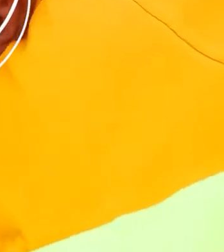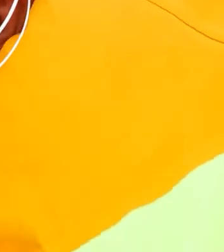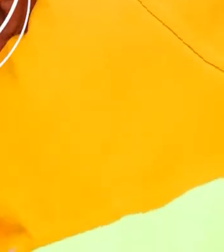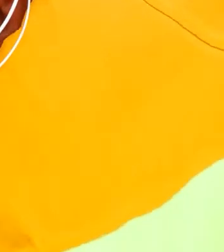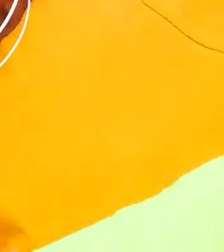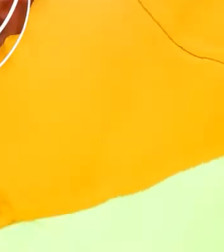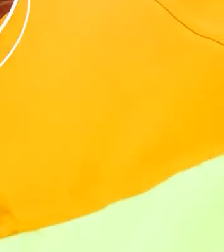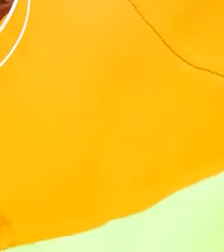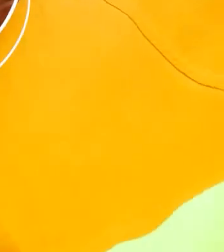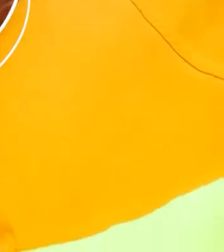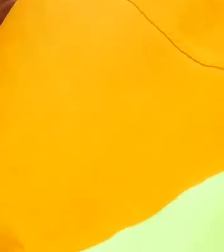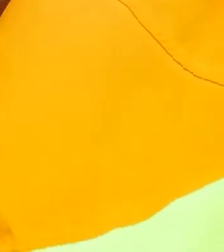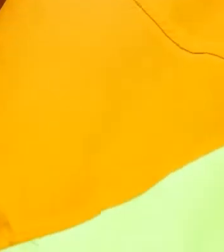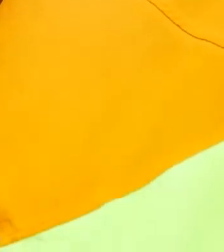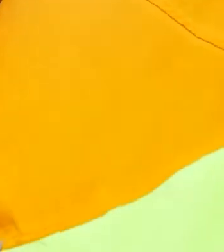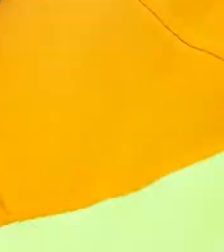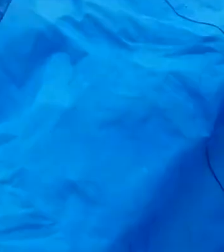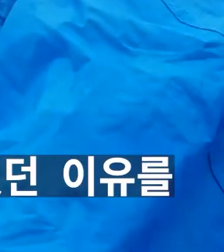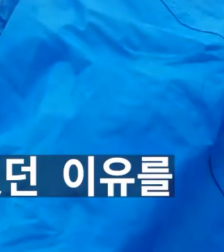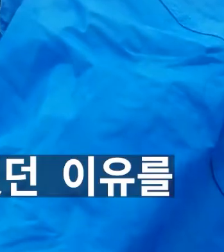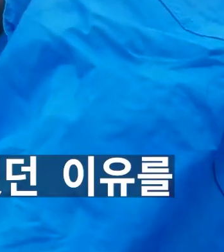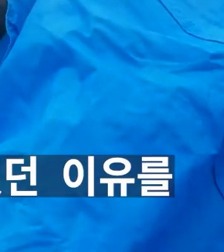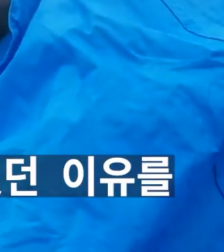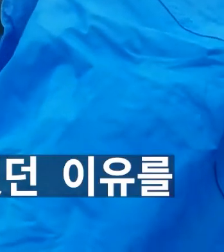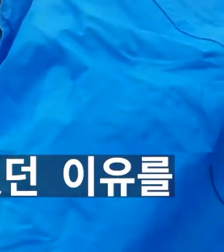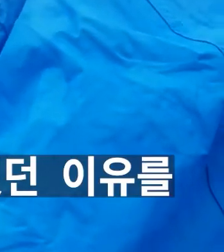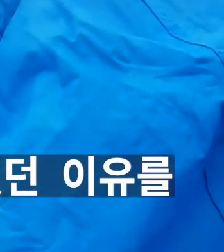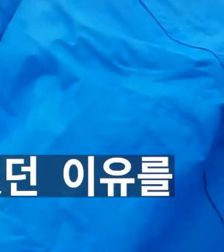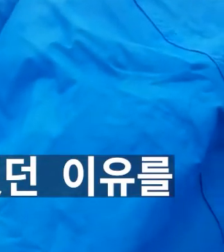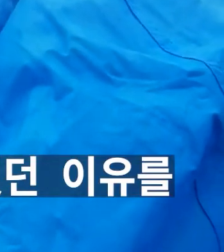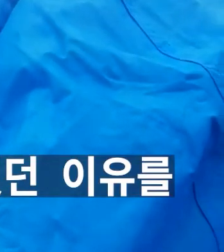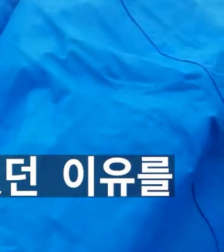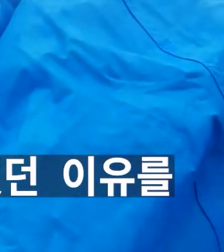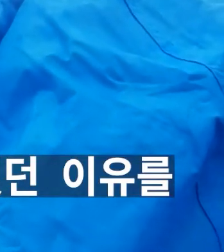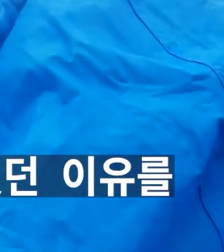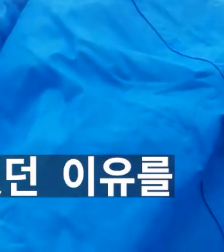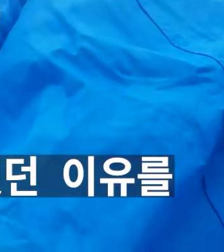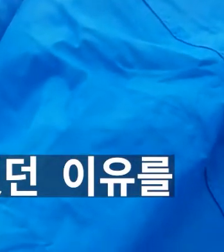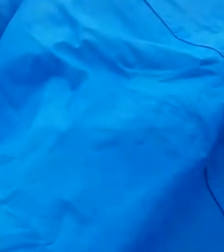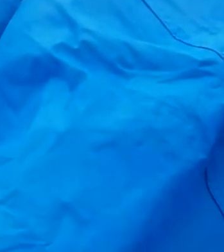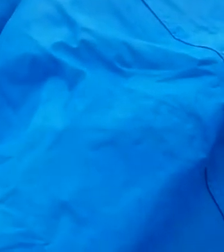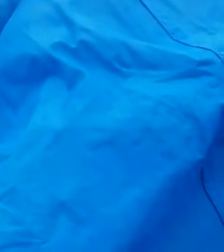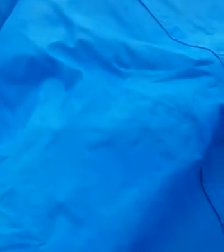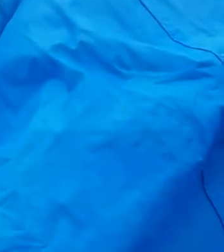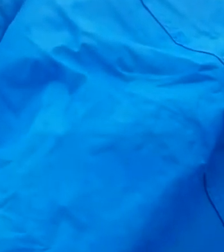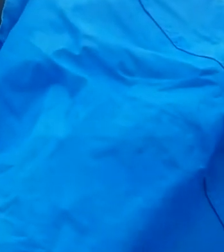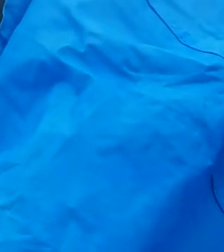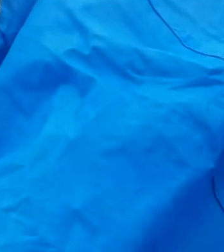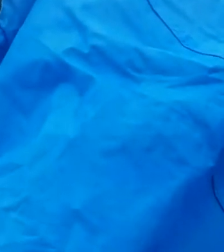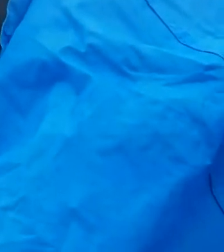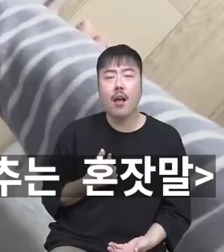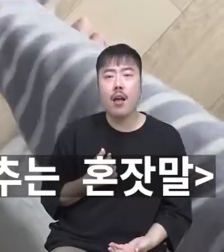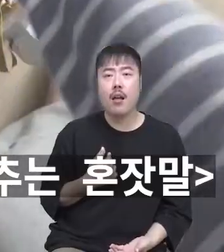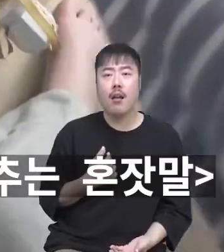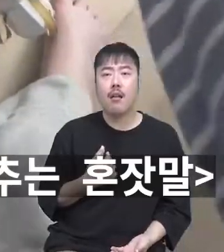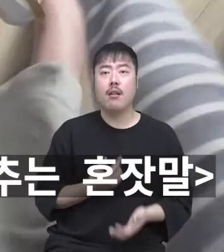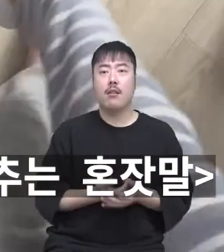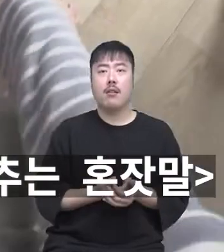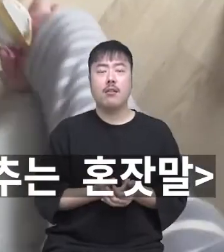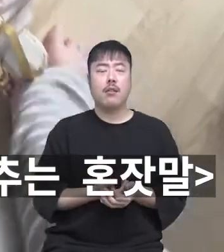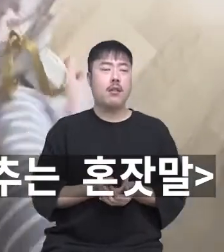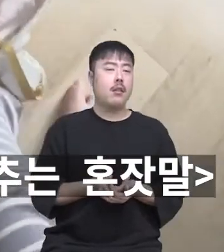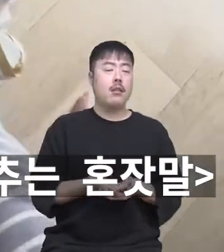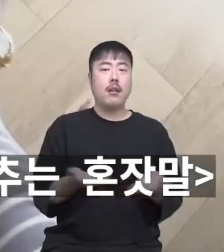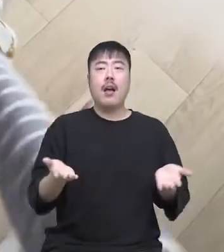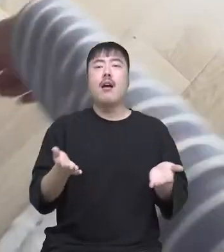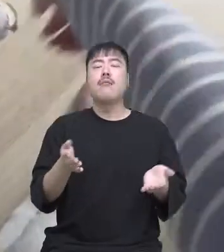힘든 여정을 담았습니다. 공항이나 항공사에서 장애인 손님을 보기 힘든 이유를 생각해보게 합니다. 이외에도